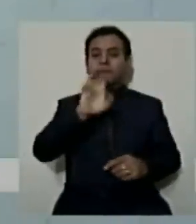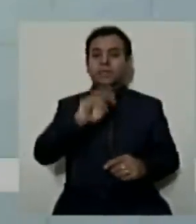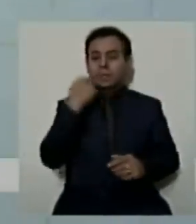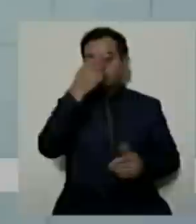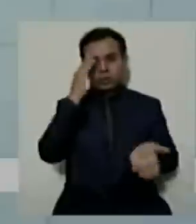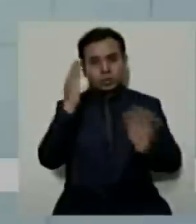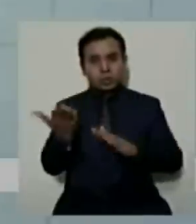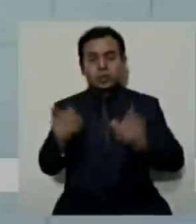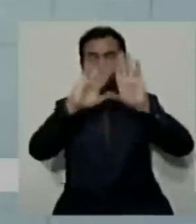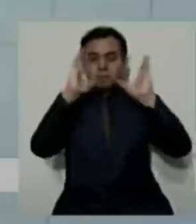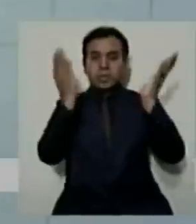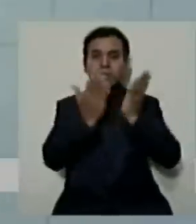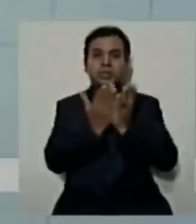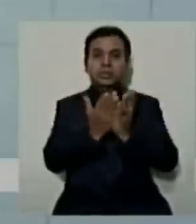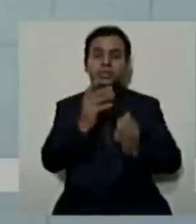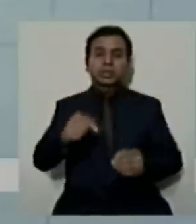2019 সালে